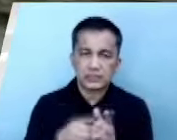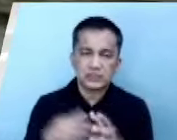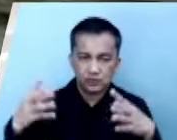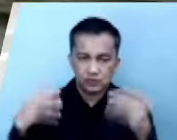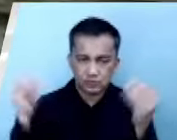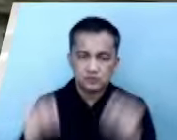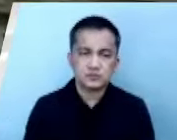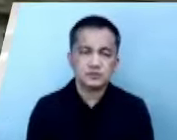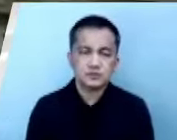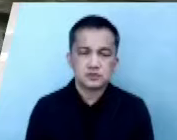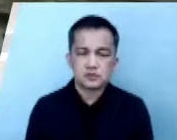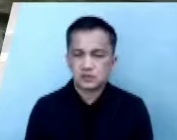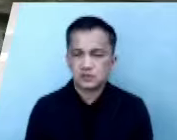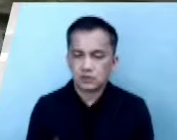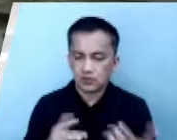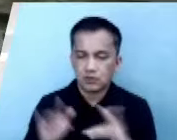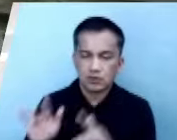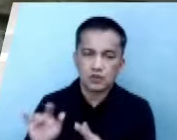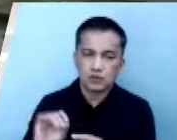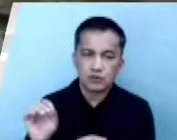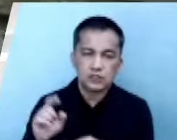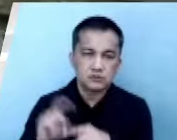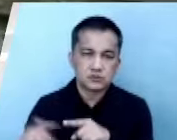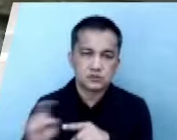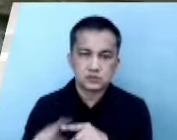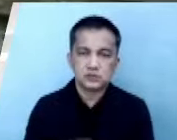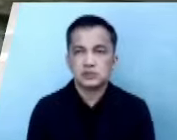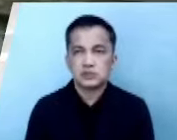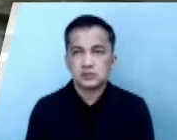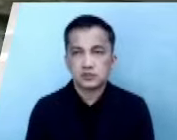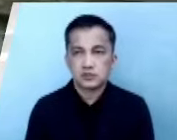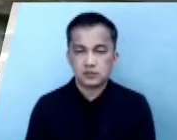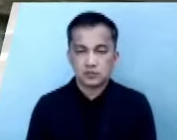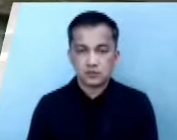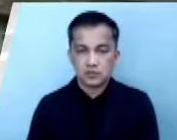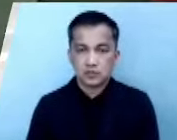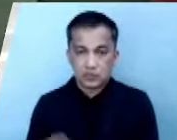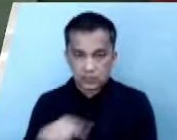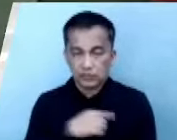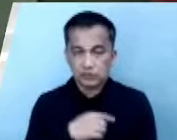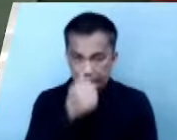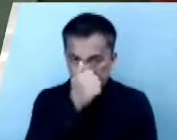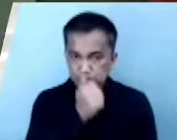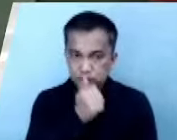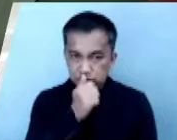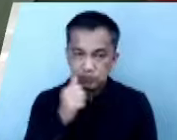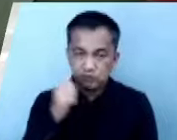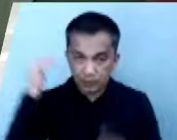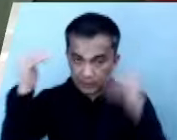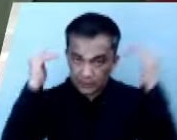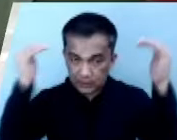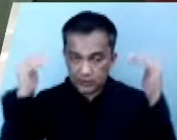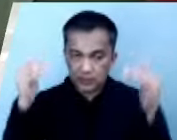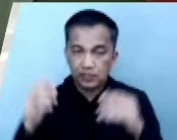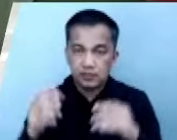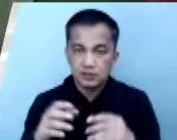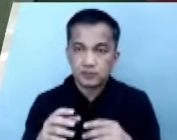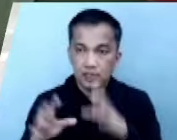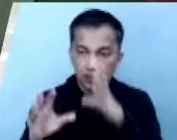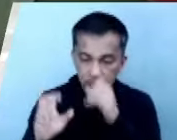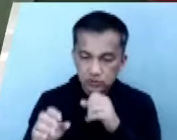sila pag walang kuryente. Oh, tayo po, nakakatiis, mga lalaki, mga matatanda, yung mga bata